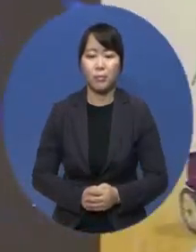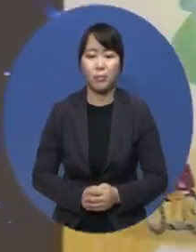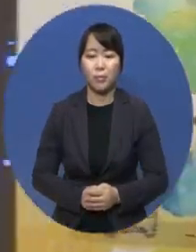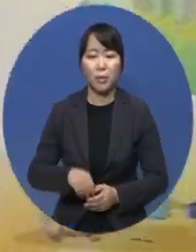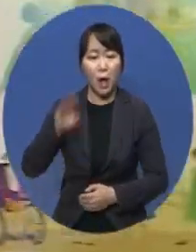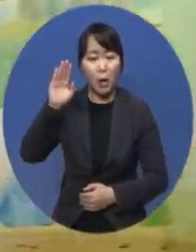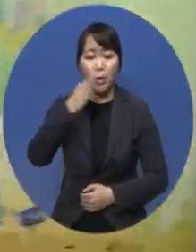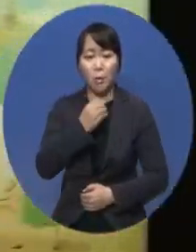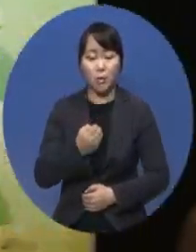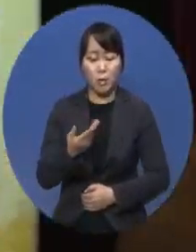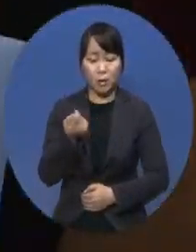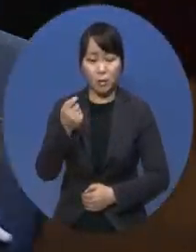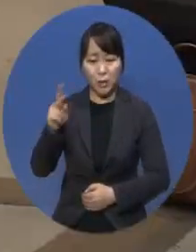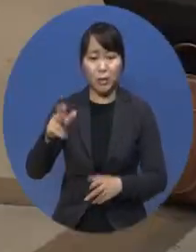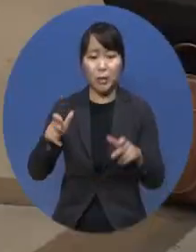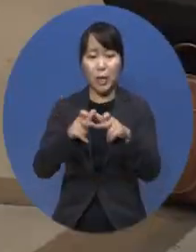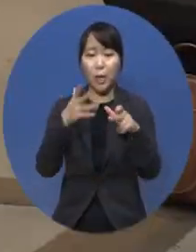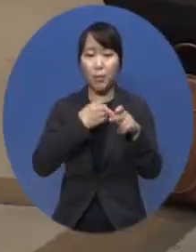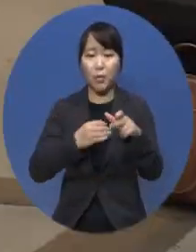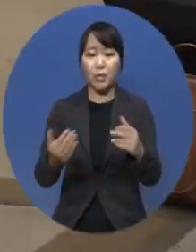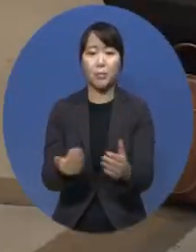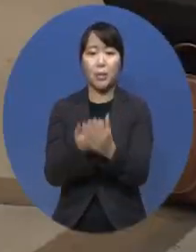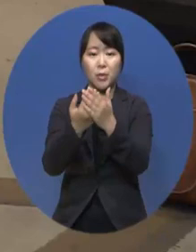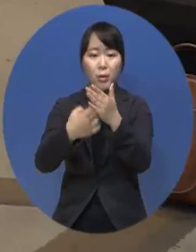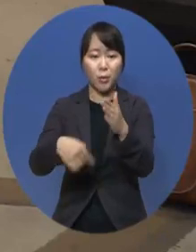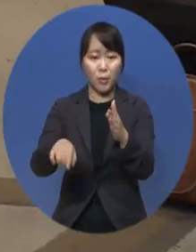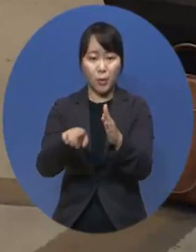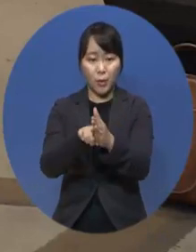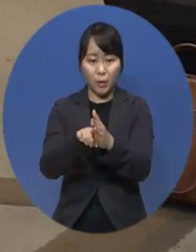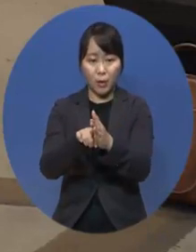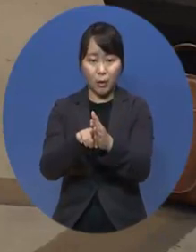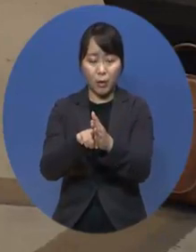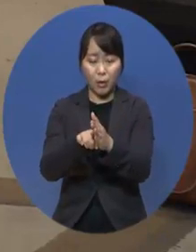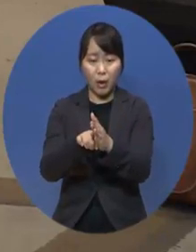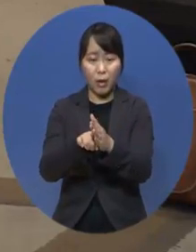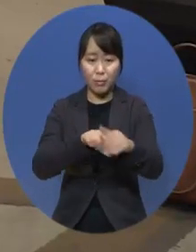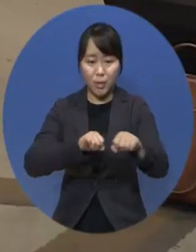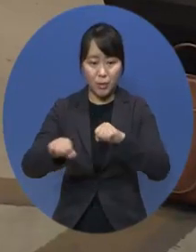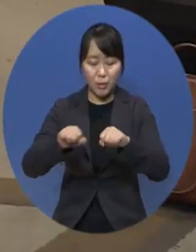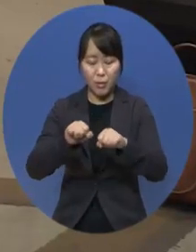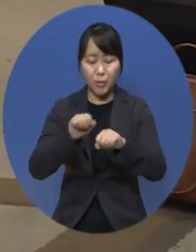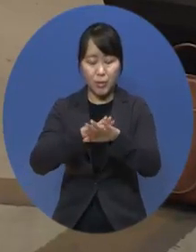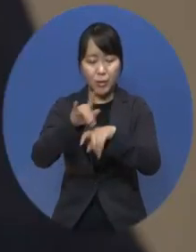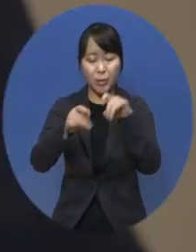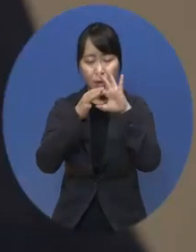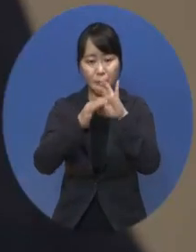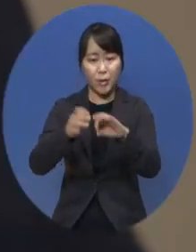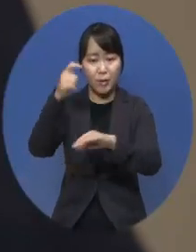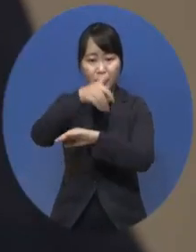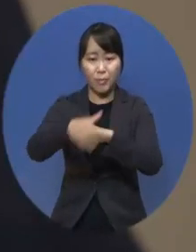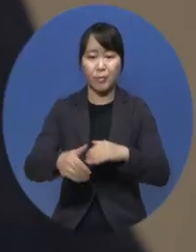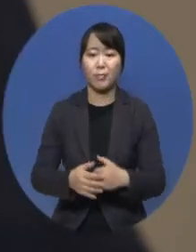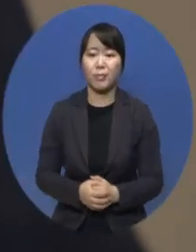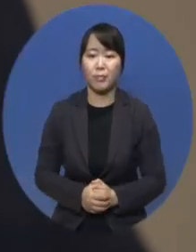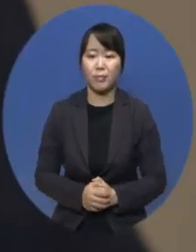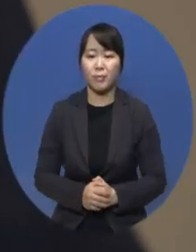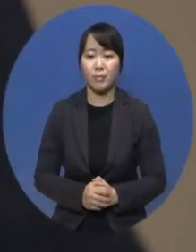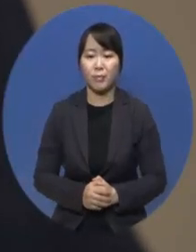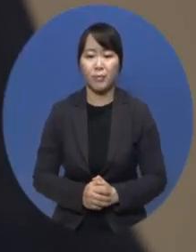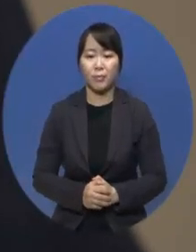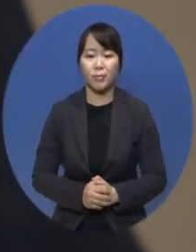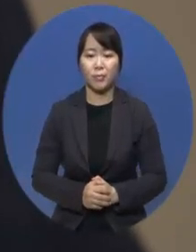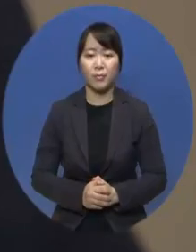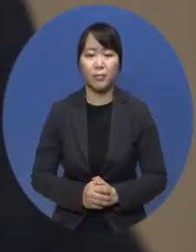앞으로도 복지TV는 장애인 복지 향상을 위한 발걸음을 이어나갈 계획입니다. 복지TV 뉴스